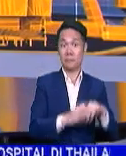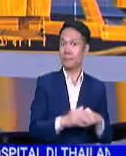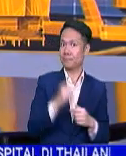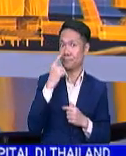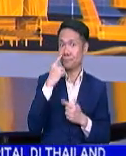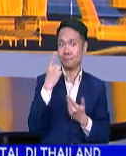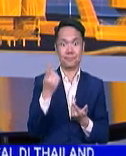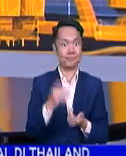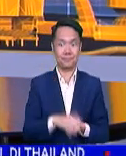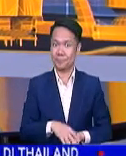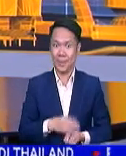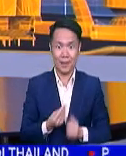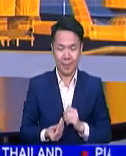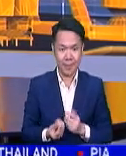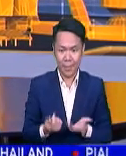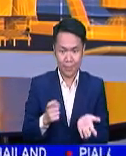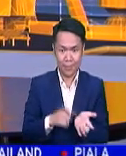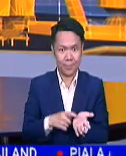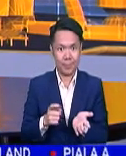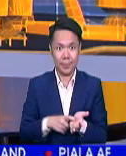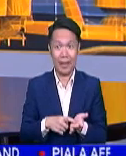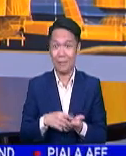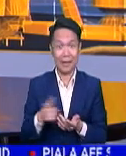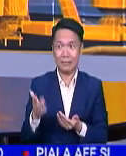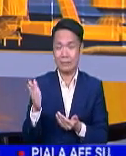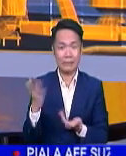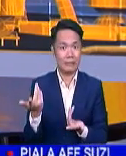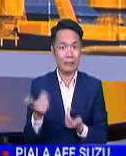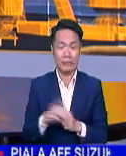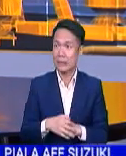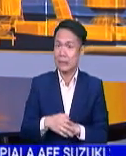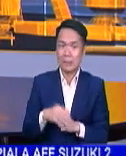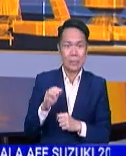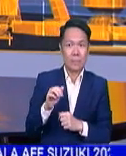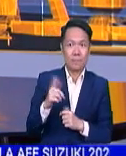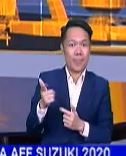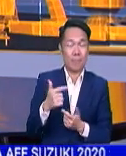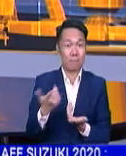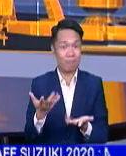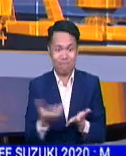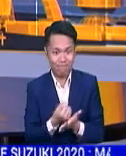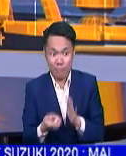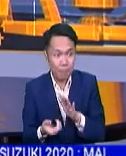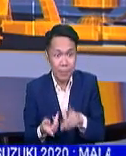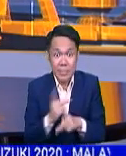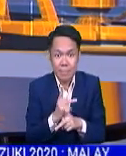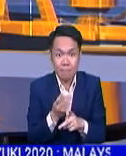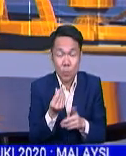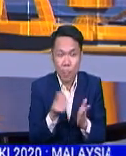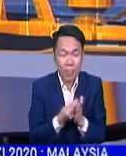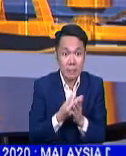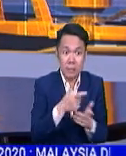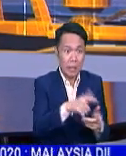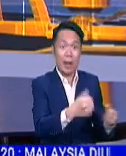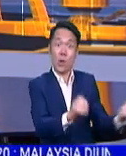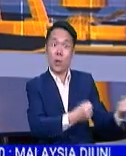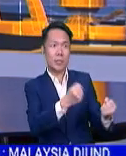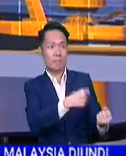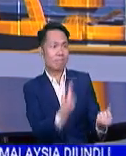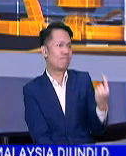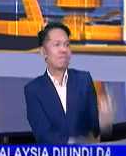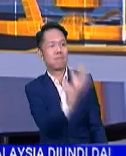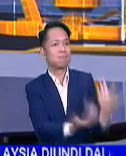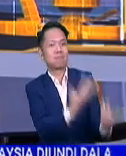Gara-gara berhutang along, dua individu sanggup membakar kenderaan sendiri untuk membuat tuntutan insurans